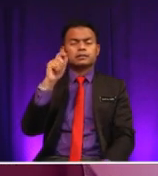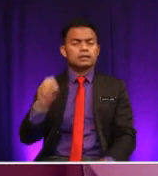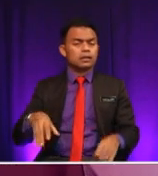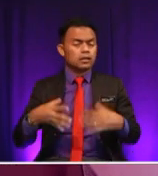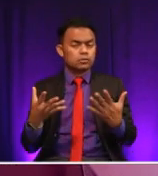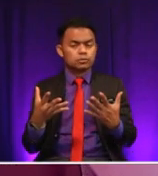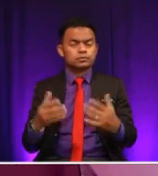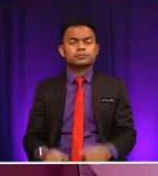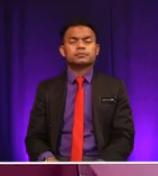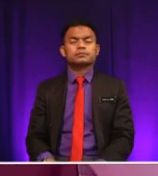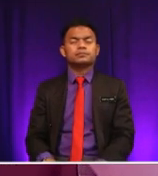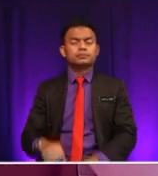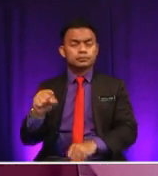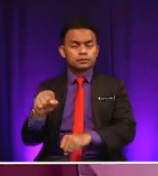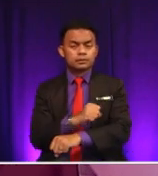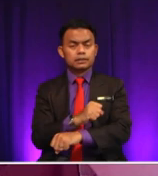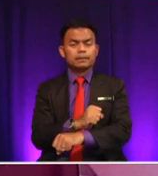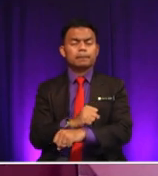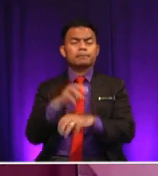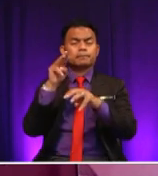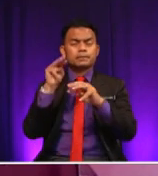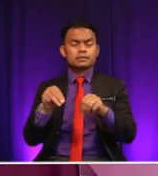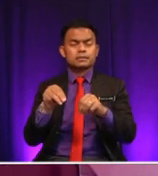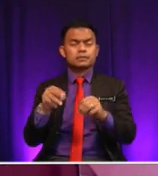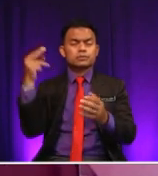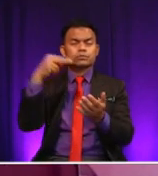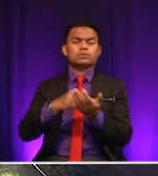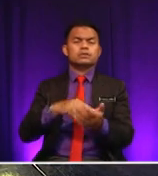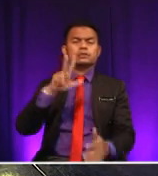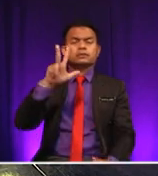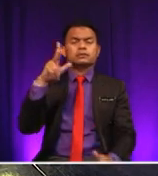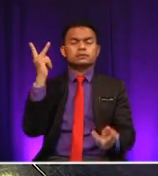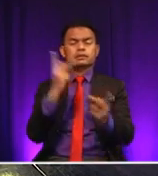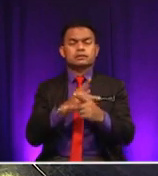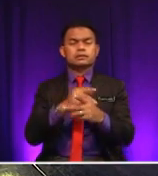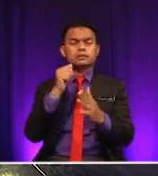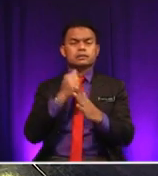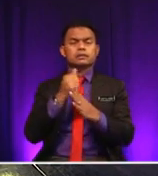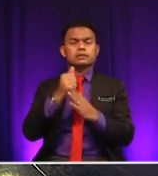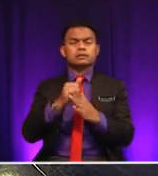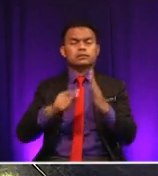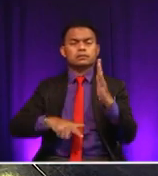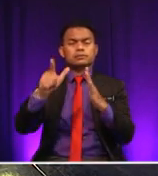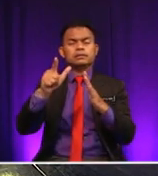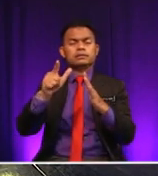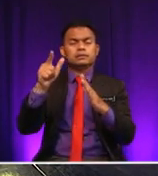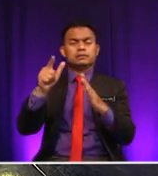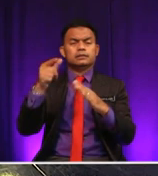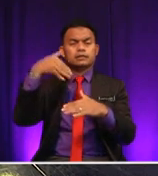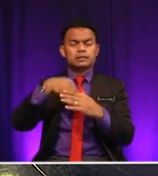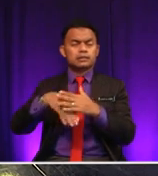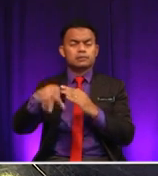syaratnya dia mesti diulang sebanyak tiga kali atau lebih dalam satu baris